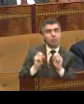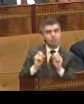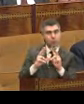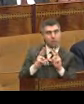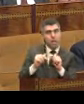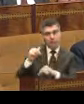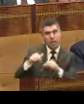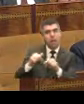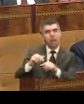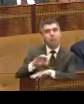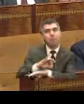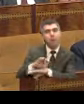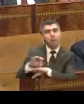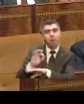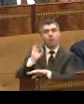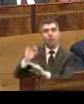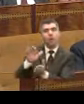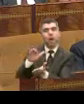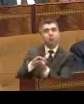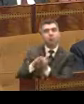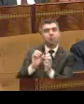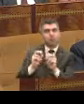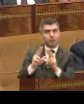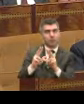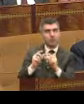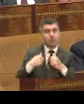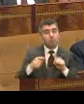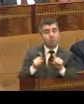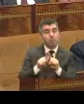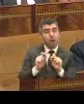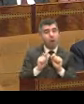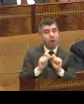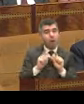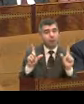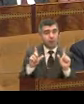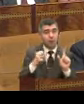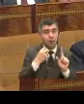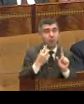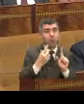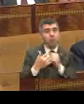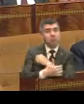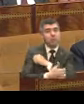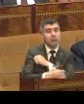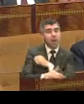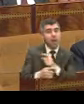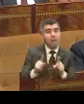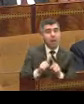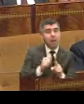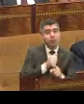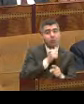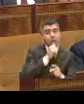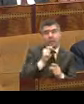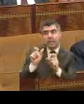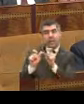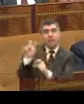في المكتب ديالكم، ولكن بكامل الصراحه والوضوح اقليم الصويره راه مازال كتشرب من الماء ديال المطفيات. ما